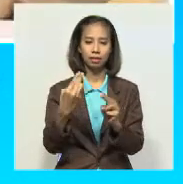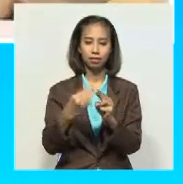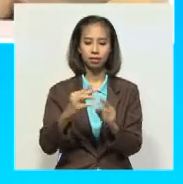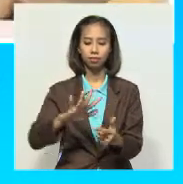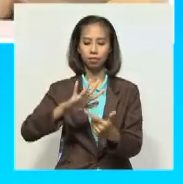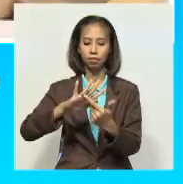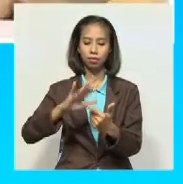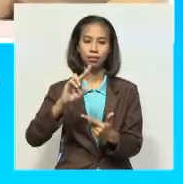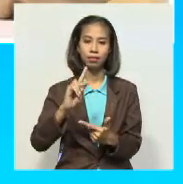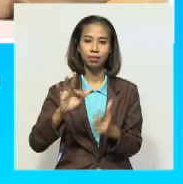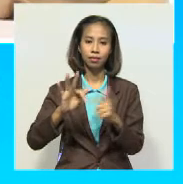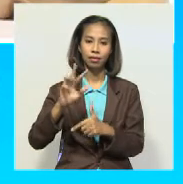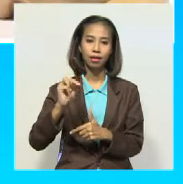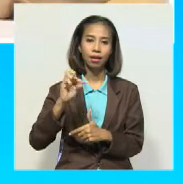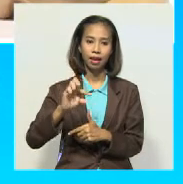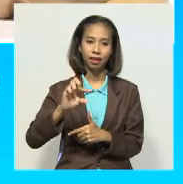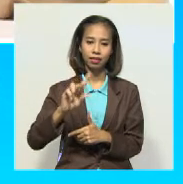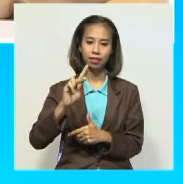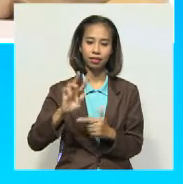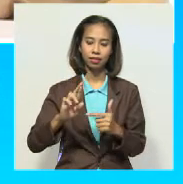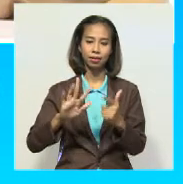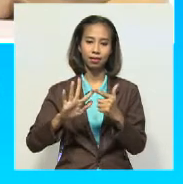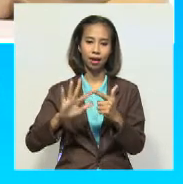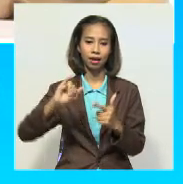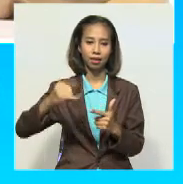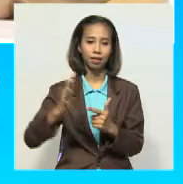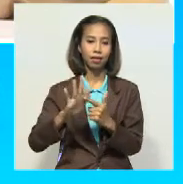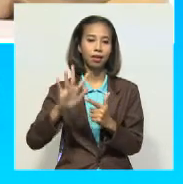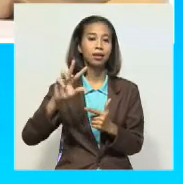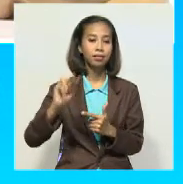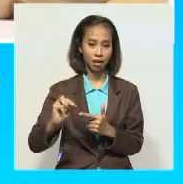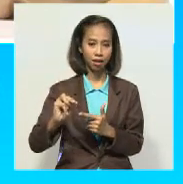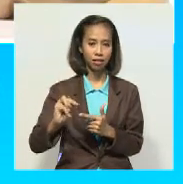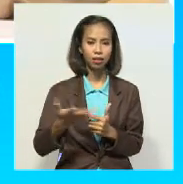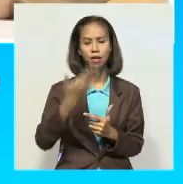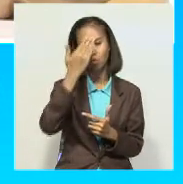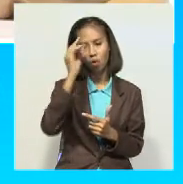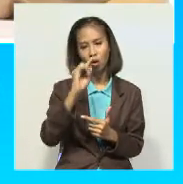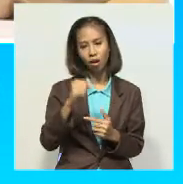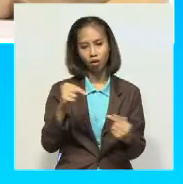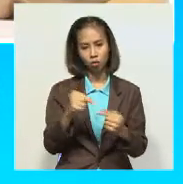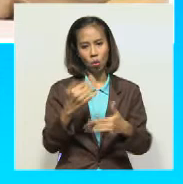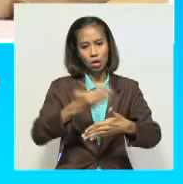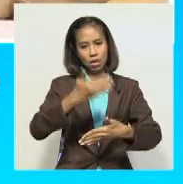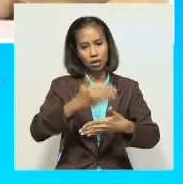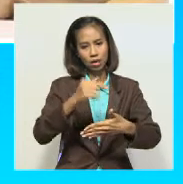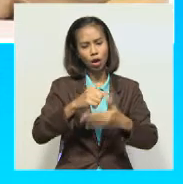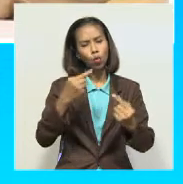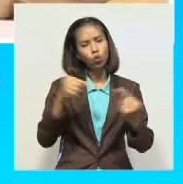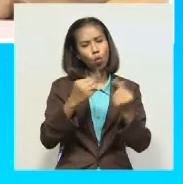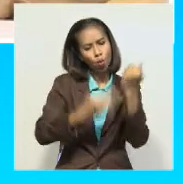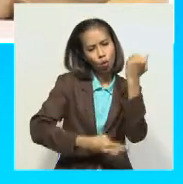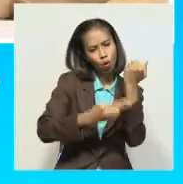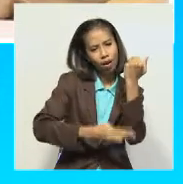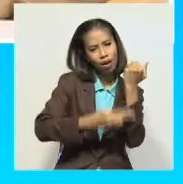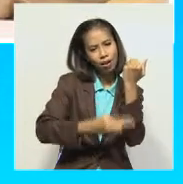เนื่องจากว่าเขาอยู่ในบริเวณของเขื่อนของอ่างก็จะเป็นประเภทที่อยู่รีสอร์ทต่